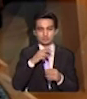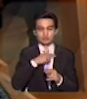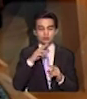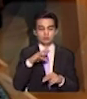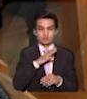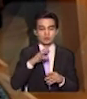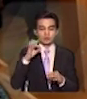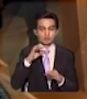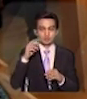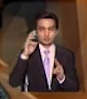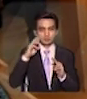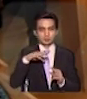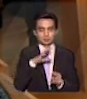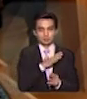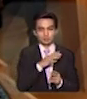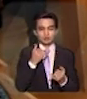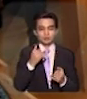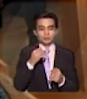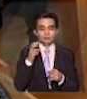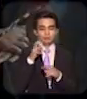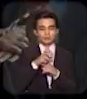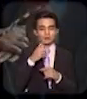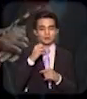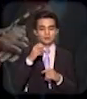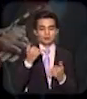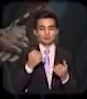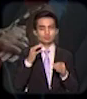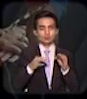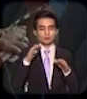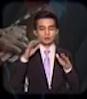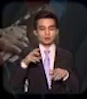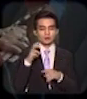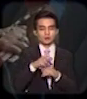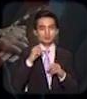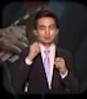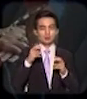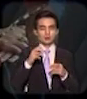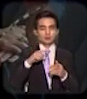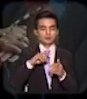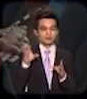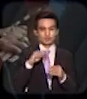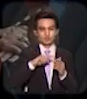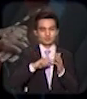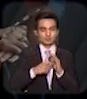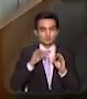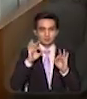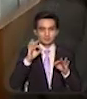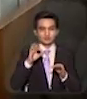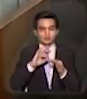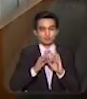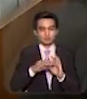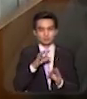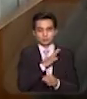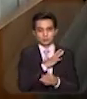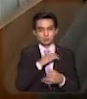қалған мойындаған Гелендваген жүргізушісі бүгінгі сот процесінде көлік апатының қалай болғанын үтір-нүктесіне дейін айтып түсіндіруге тырысты.